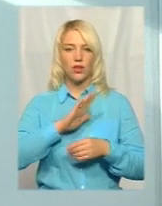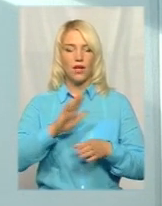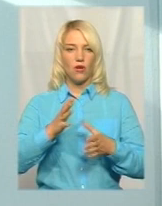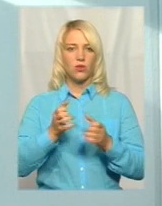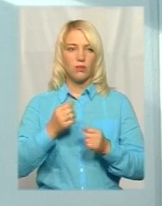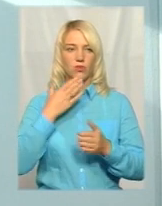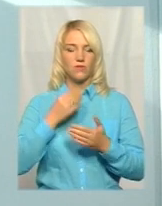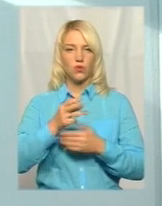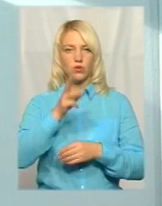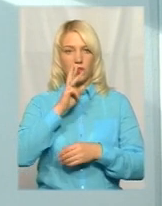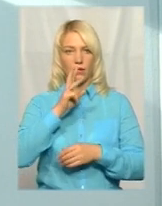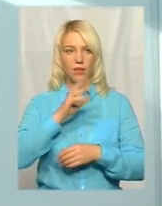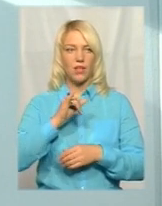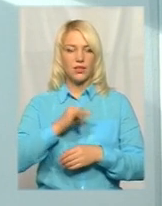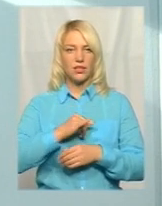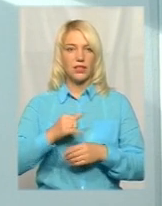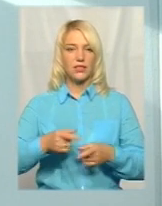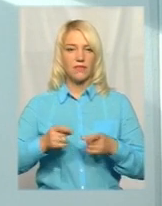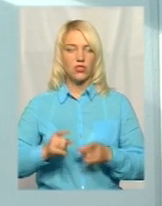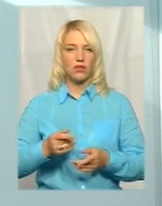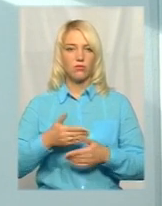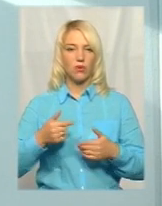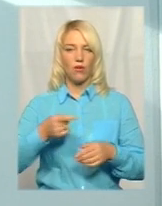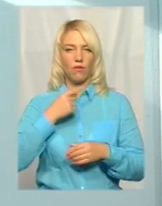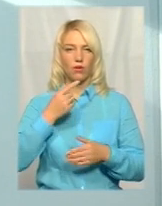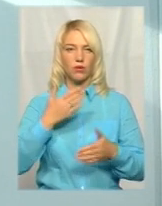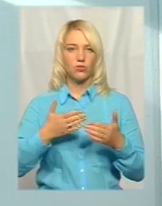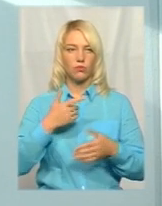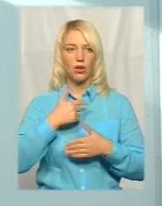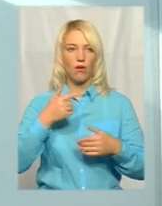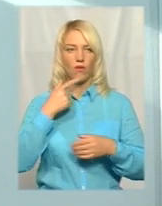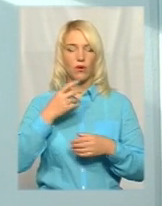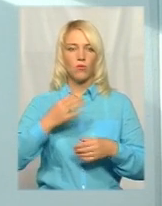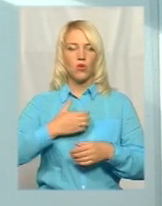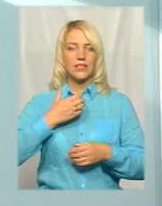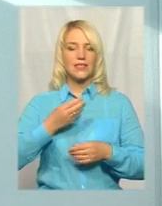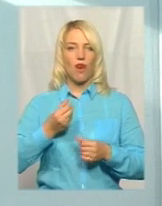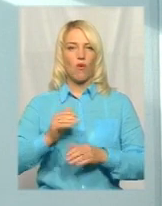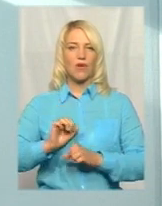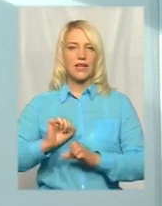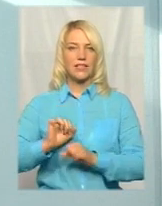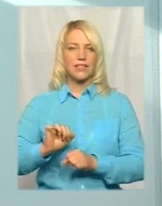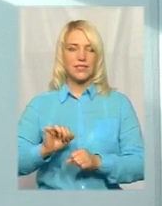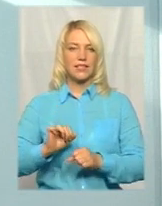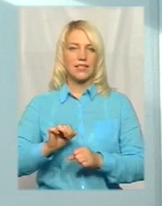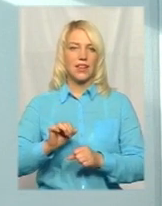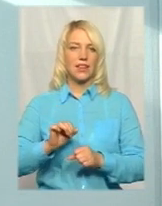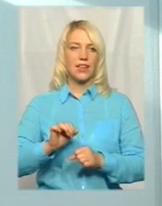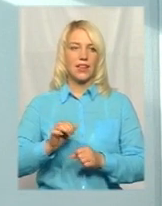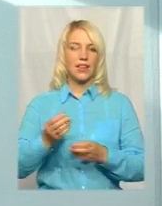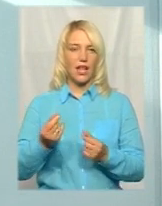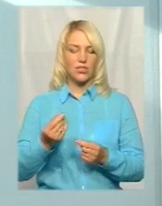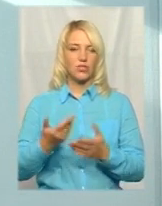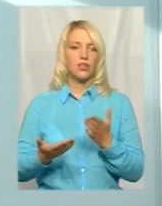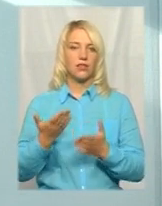плату свою. І, звичайно, якщо ми говоримо про страховий стаж, то це, якщо працівник захворіє, скажімо